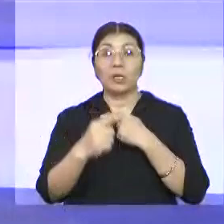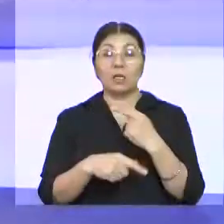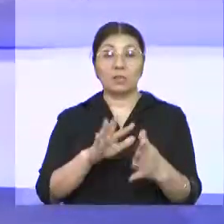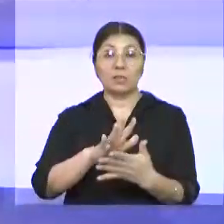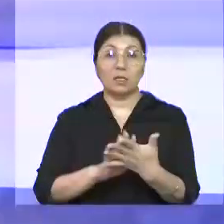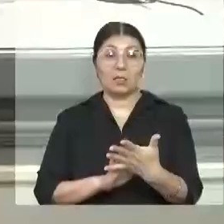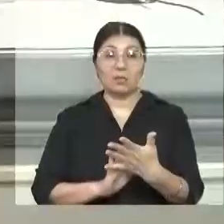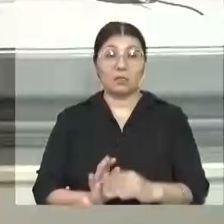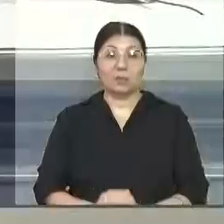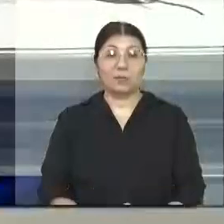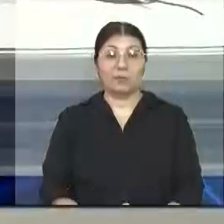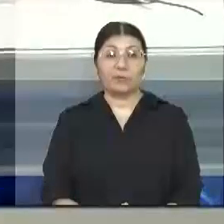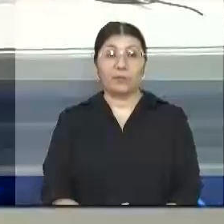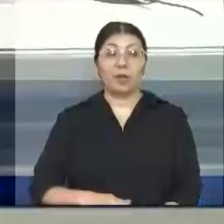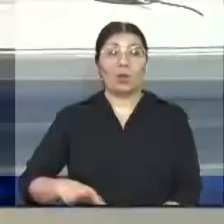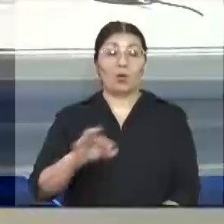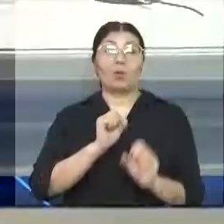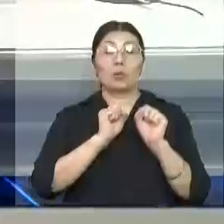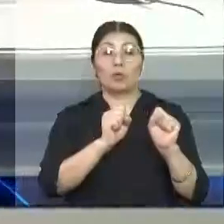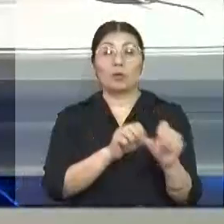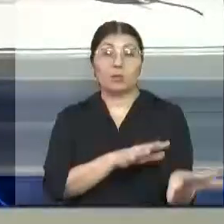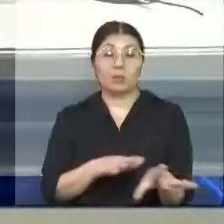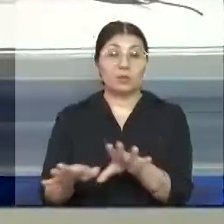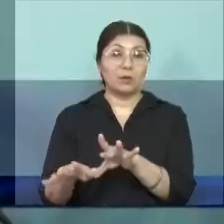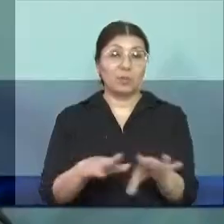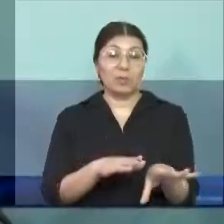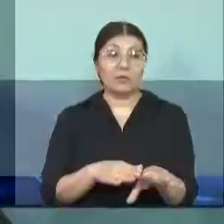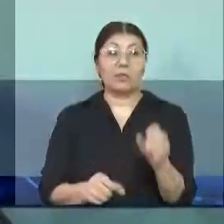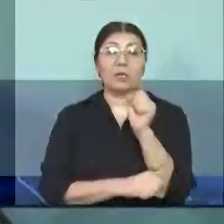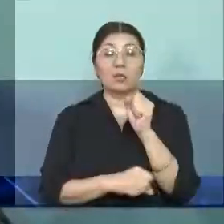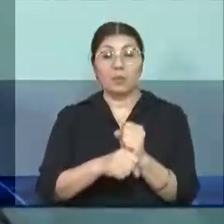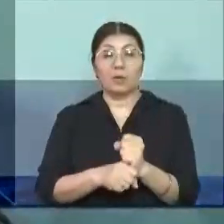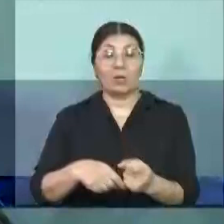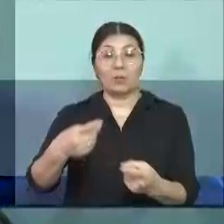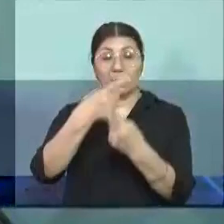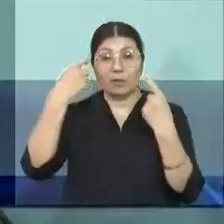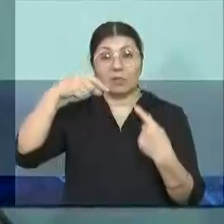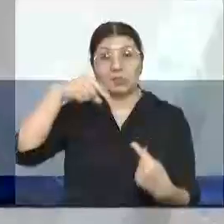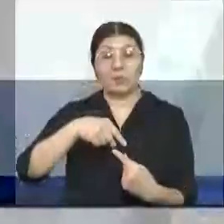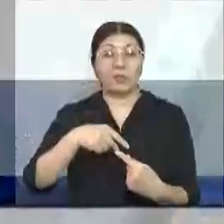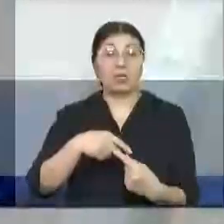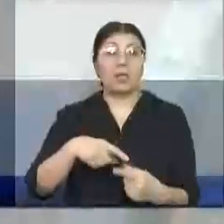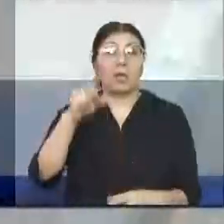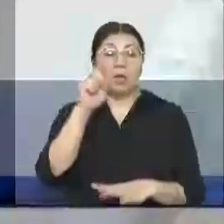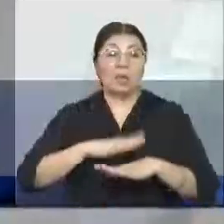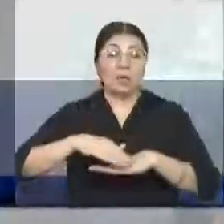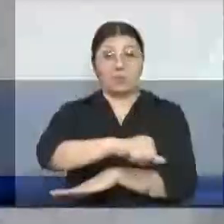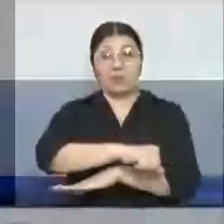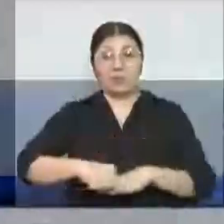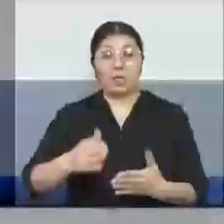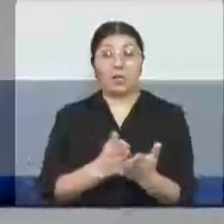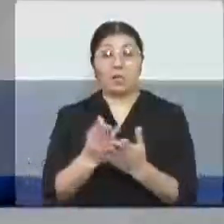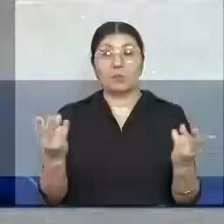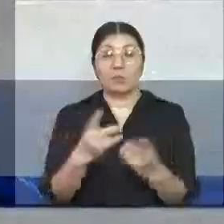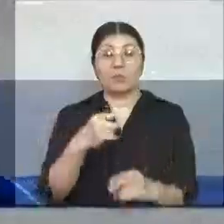жатыр. Облыстық қорғаныс істері жөніндегі департамент мамандарының мәліметінше, аймақта еліміздегі шекара қызметіне қажетті